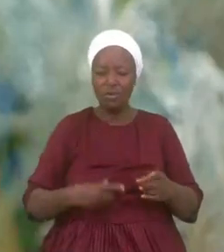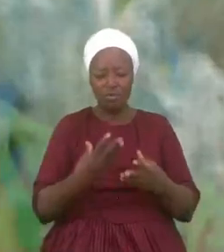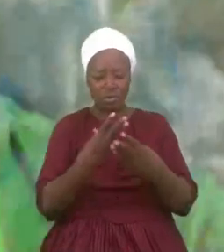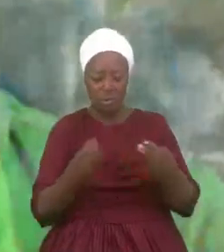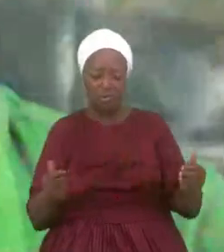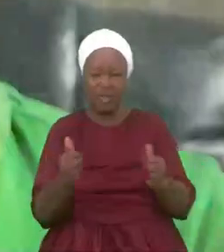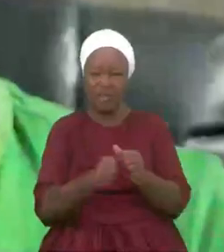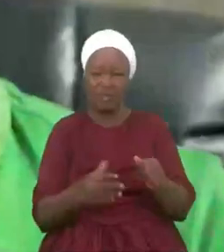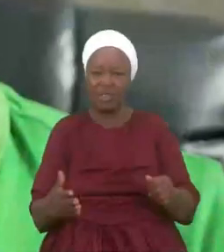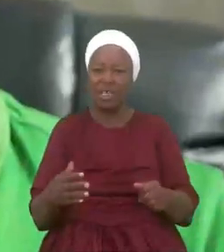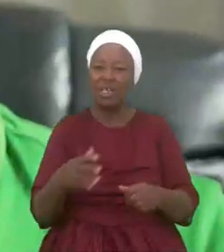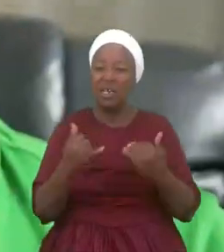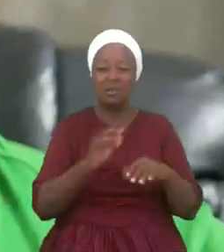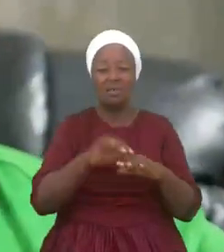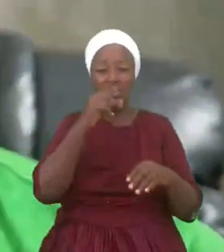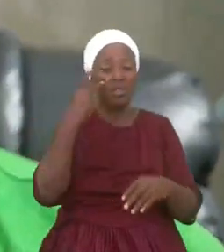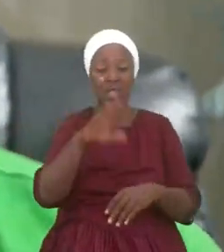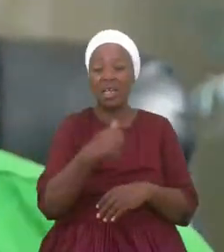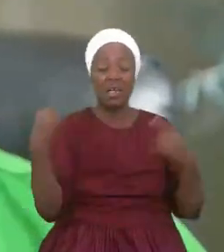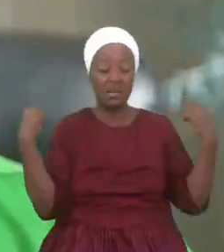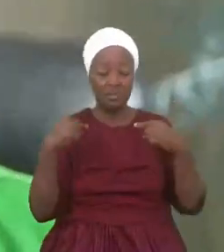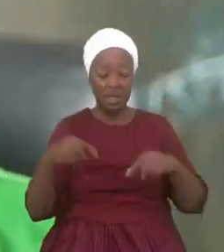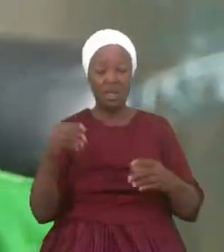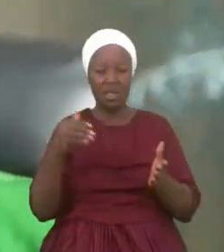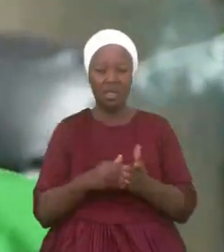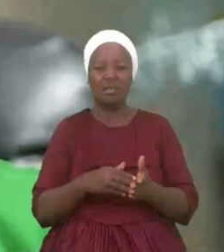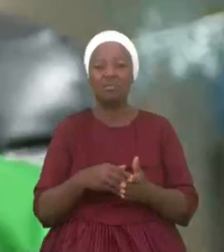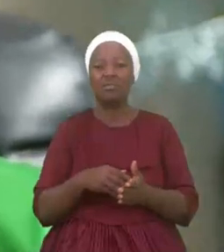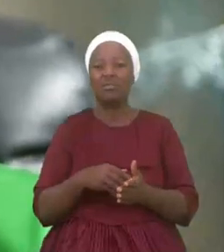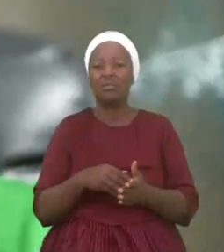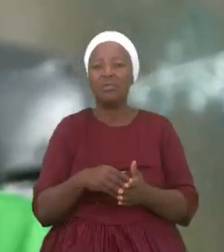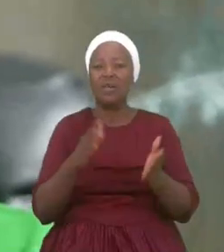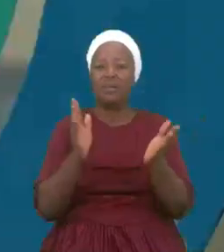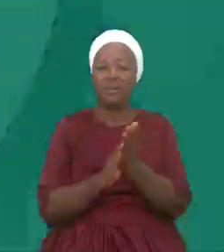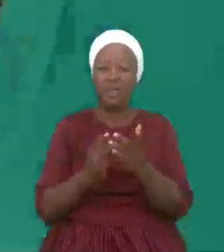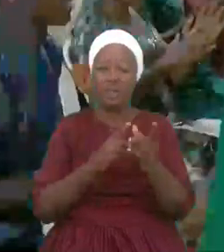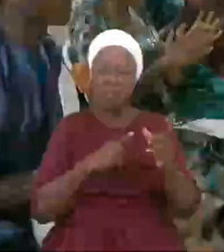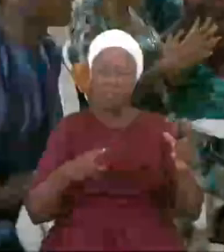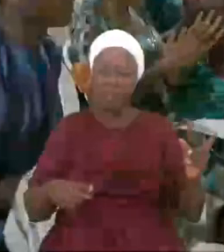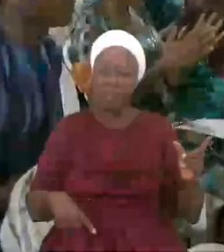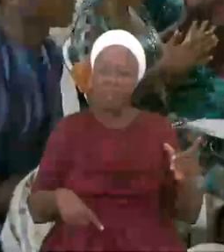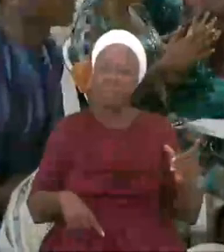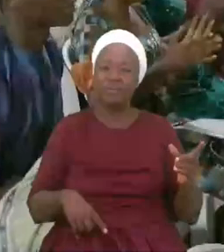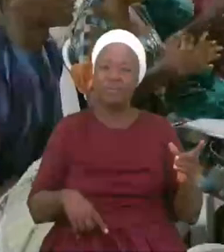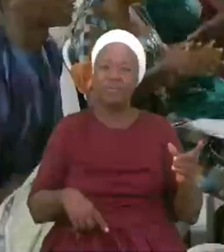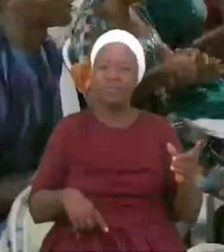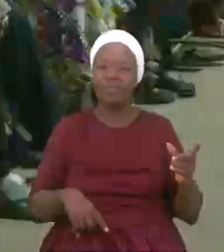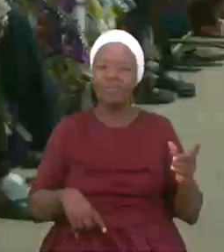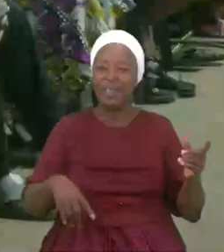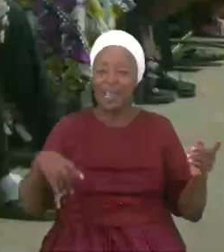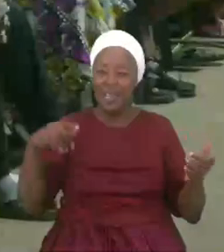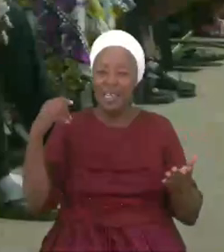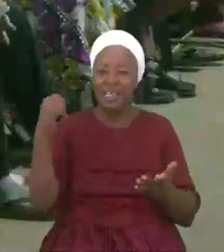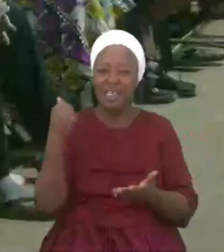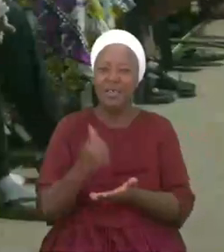du coût tout est ôté par pas la par l'intervention divine il y a plus de douleur et il n'y a plus de douleur